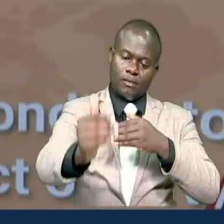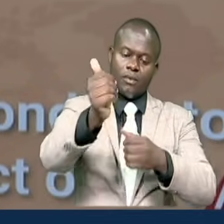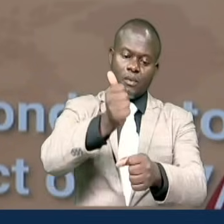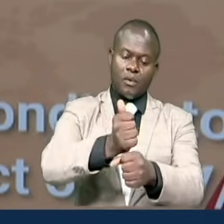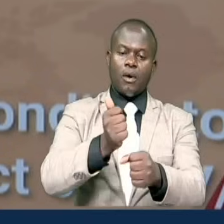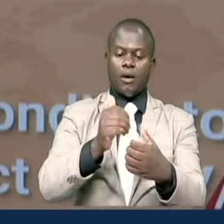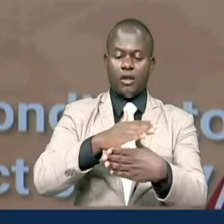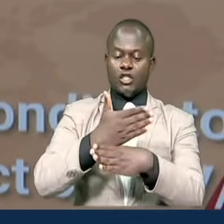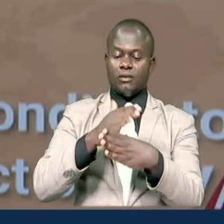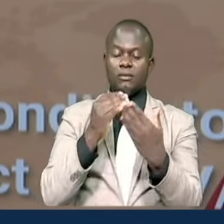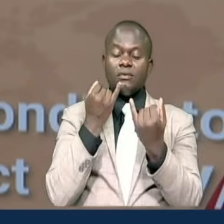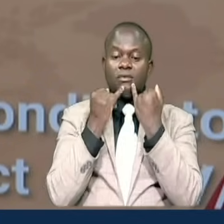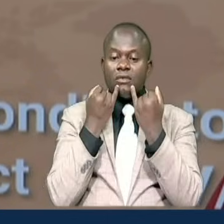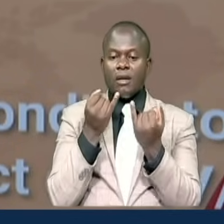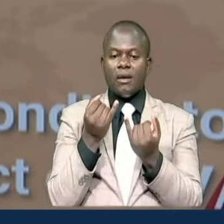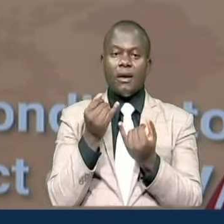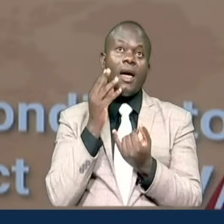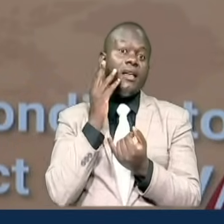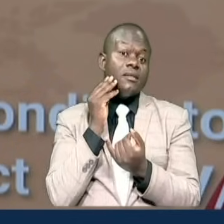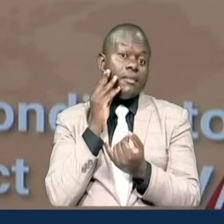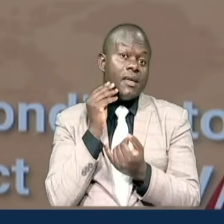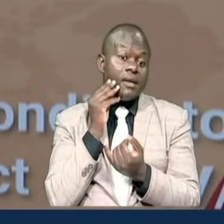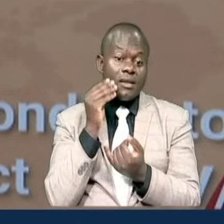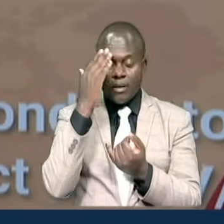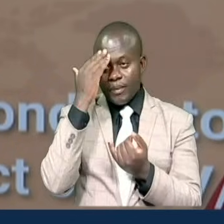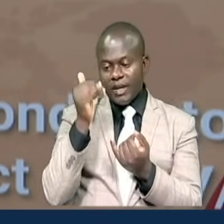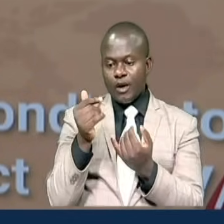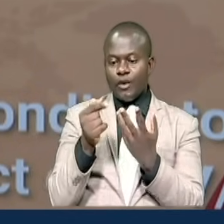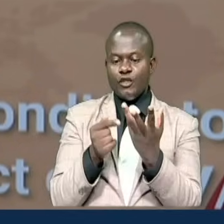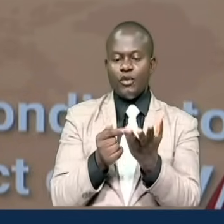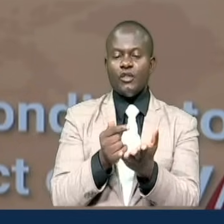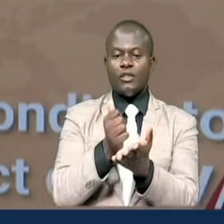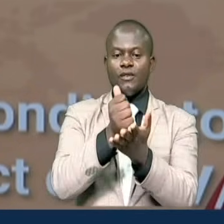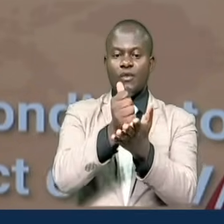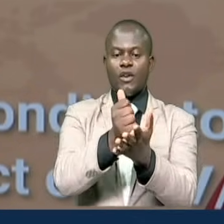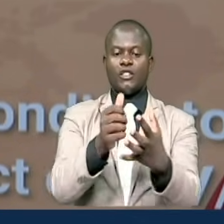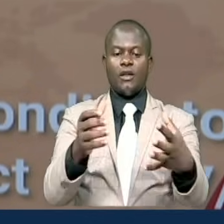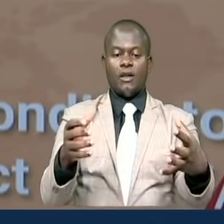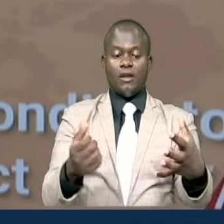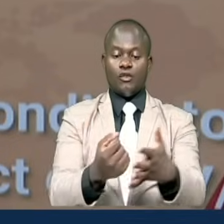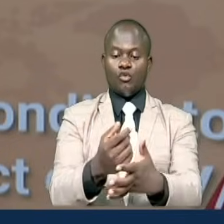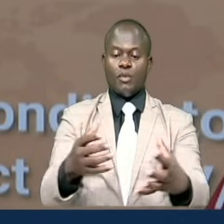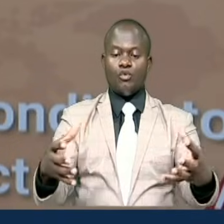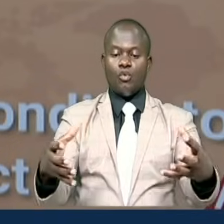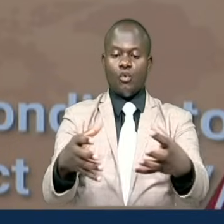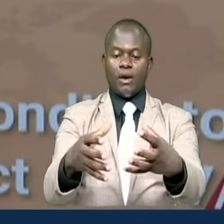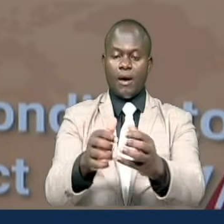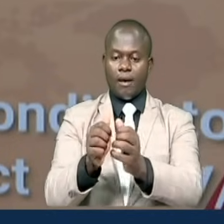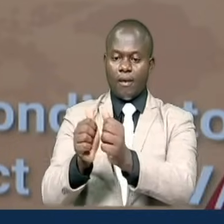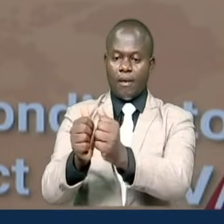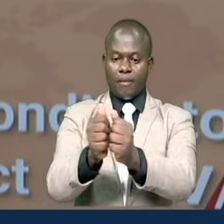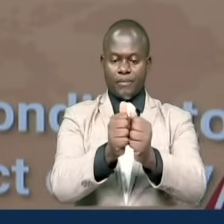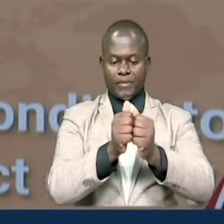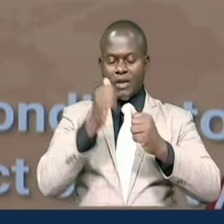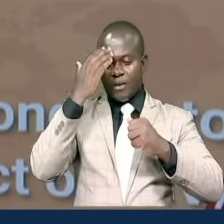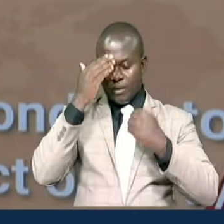amakuru no gusangira expertise kuko nicyo gituma tuba duhurira mu rugaga nicyo gituma duhurira mu mahuriro